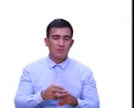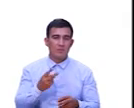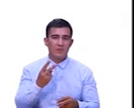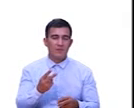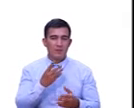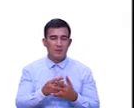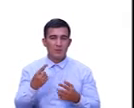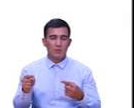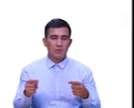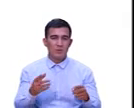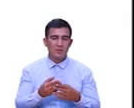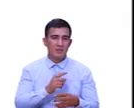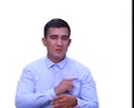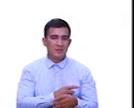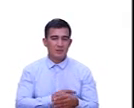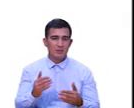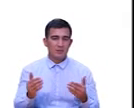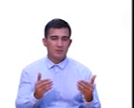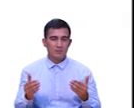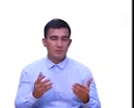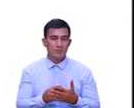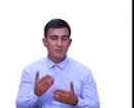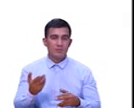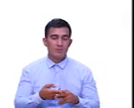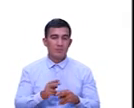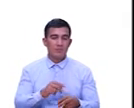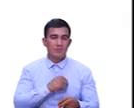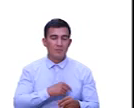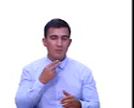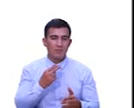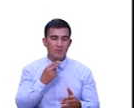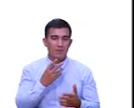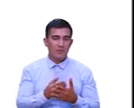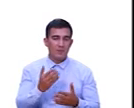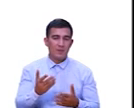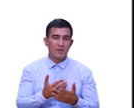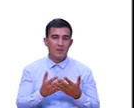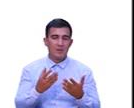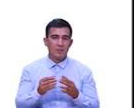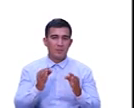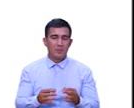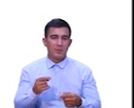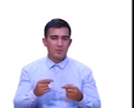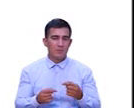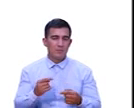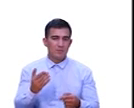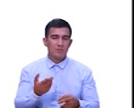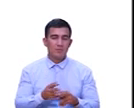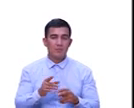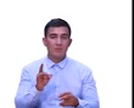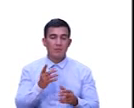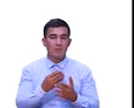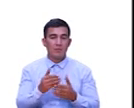jismning o'zaro ta'sir kuchi ularning zaryad miqdoriga to'g'ri proporsional va ular